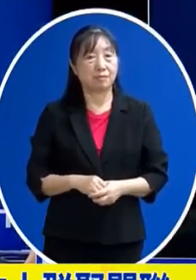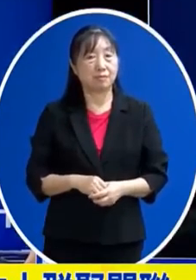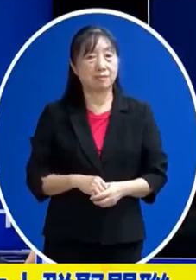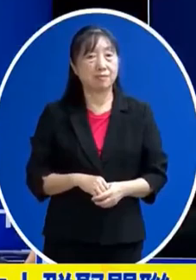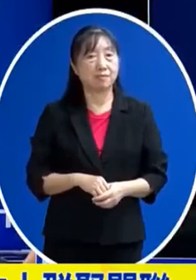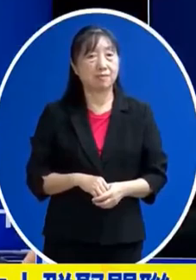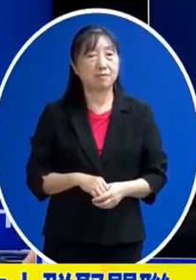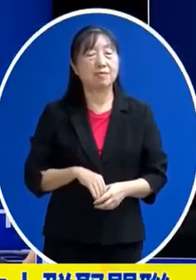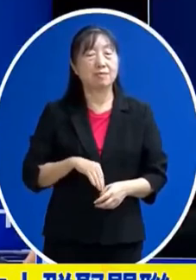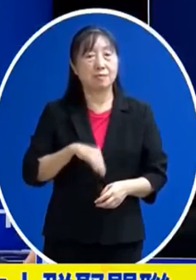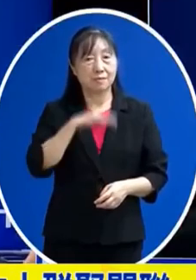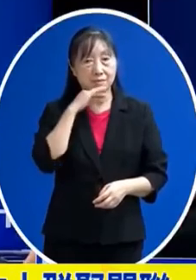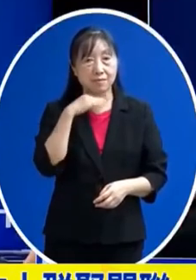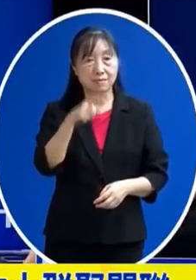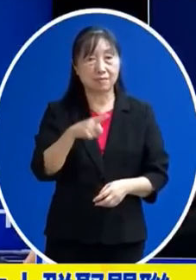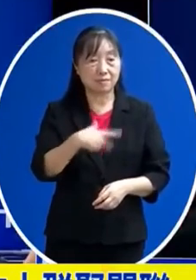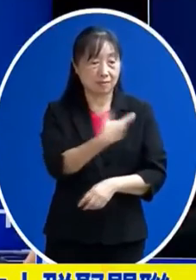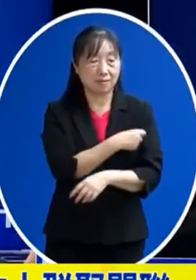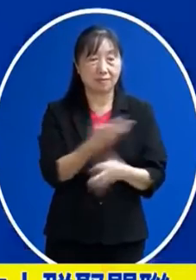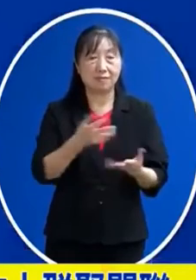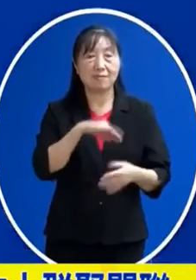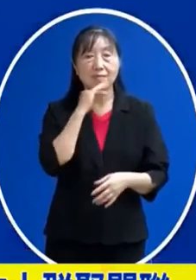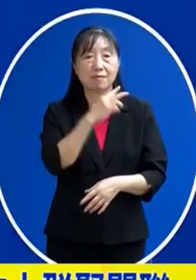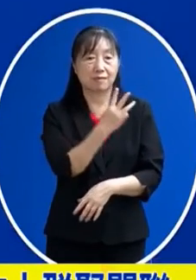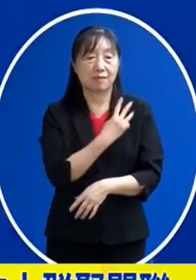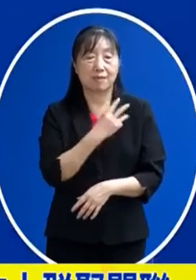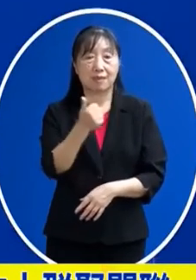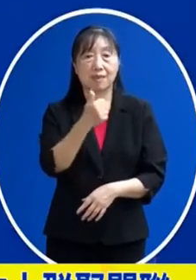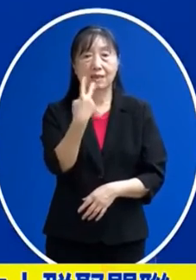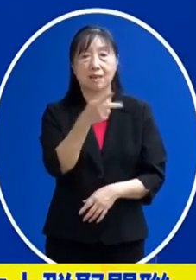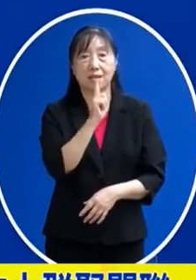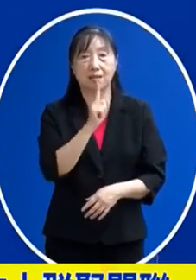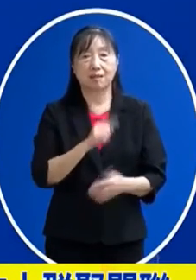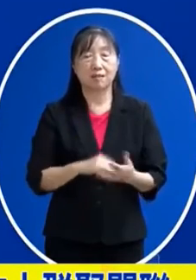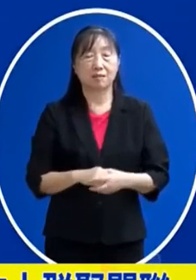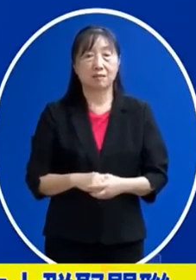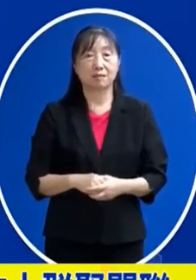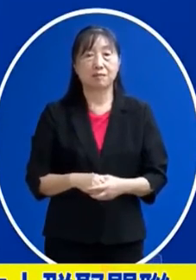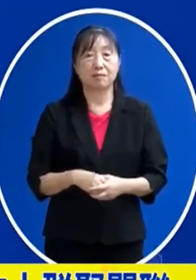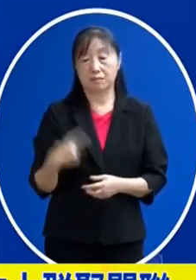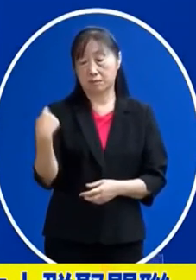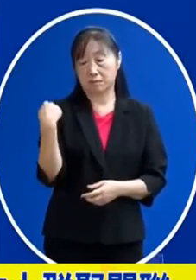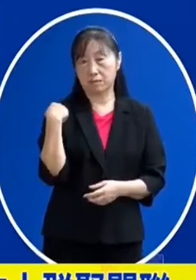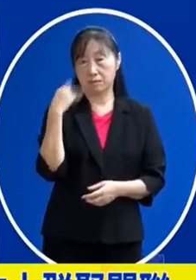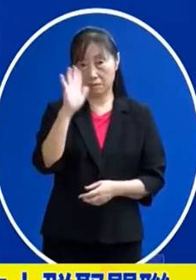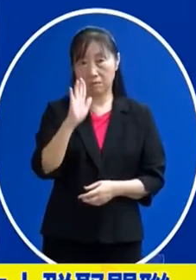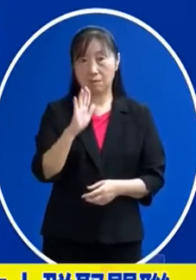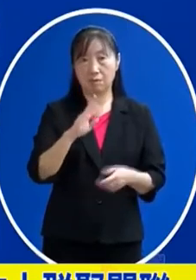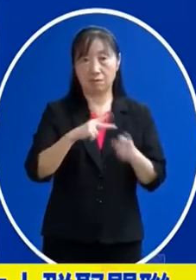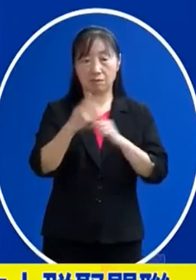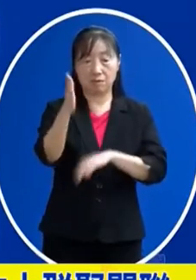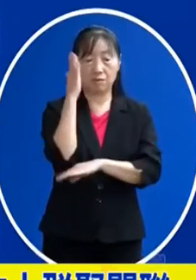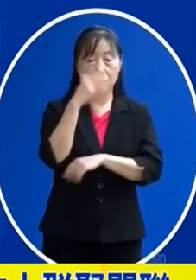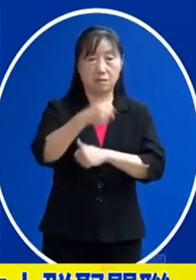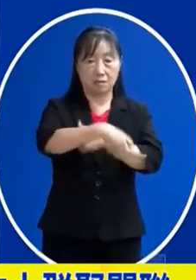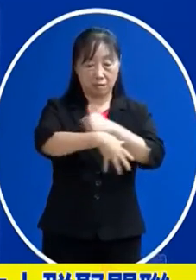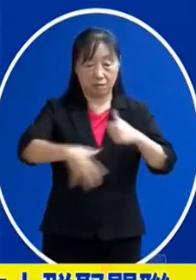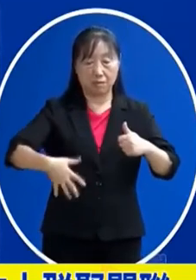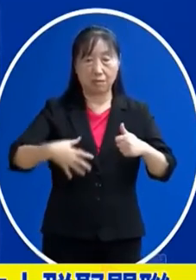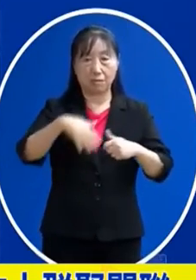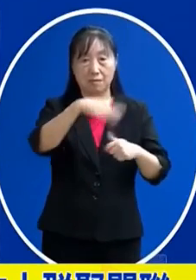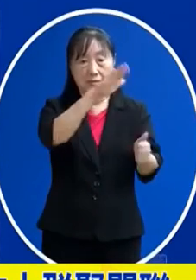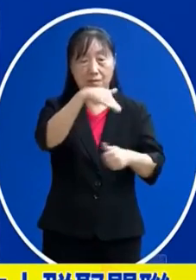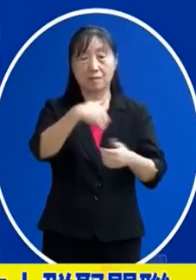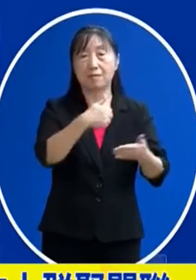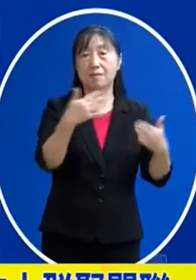个庄护说明一下。 好，确实昨天我们有进行这个跨部会的协调，我们也邀请